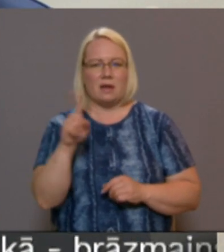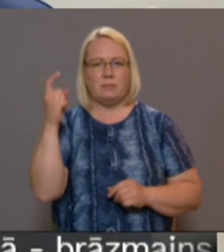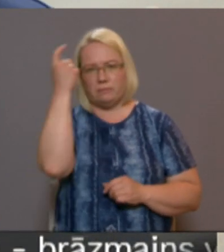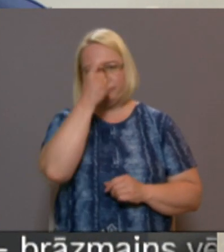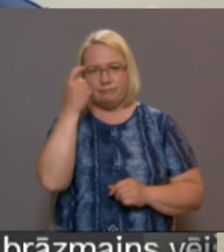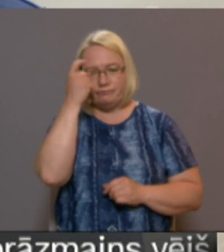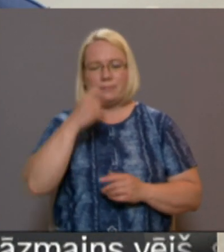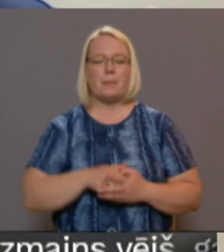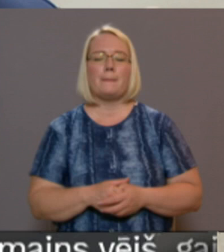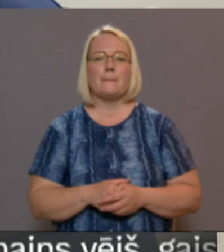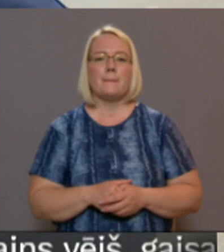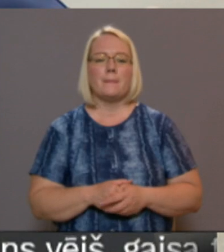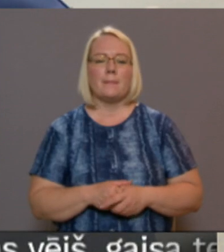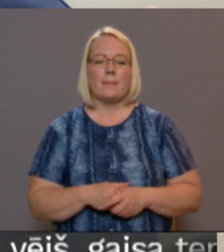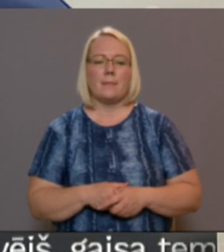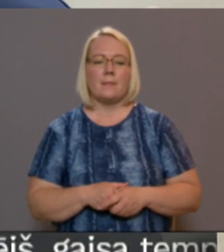alkoholisko dzērienu ietekmē.